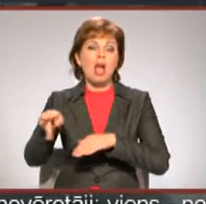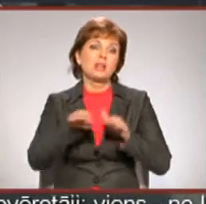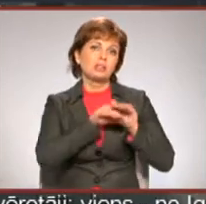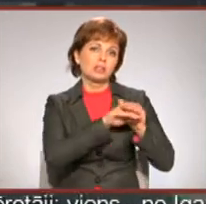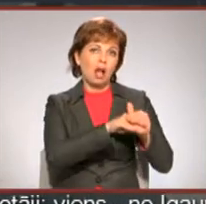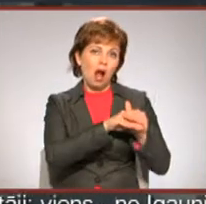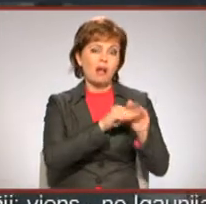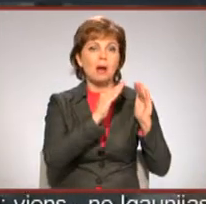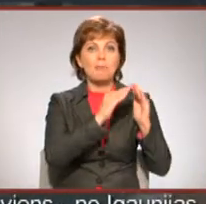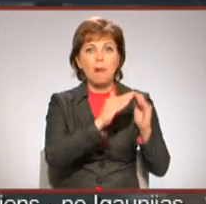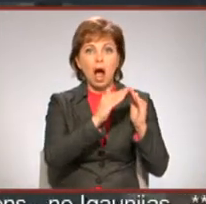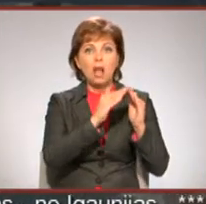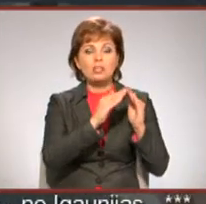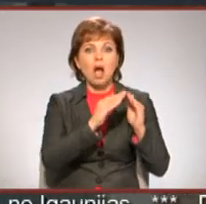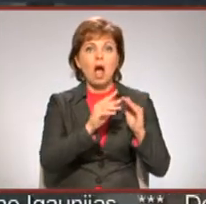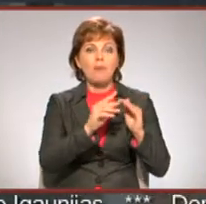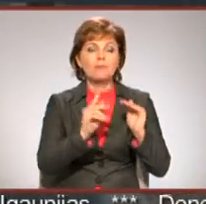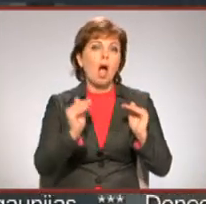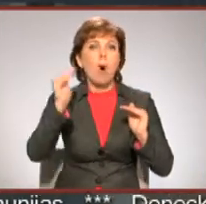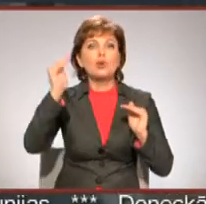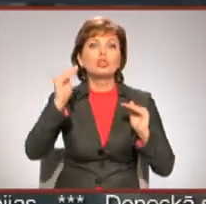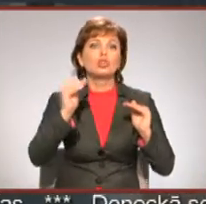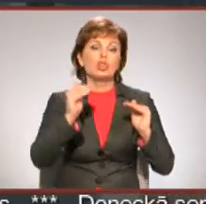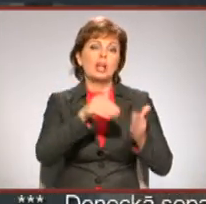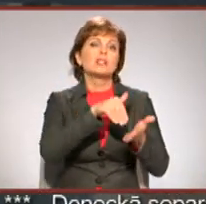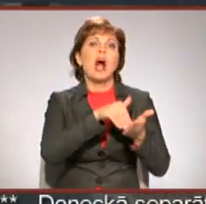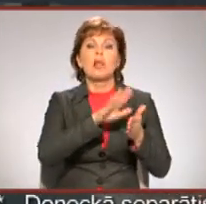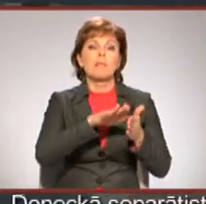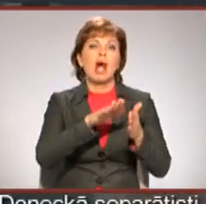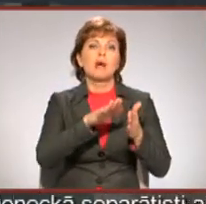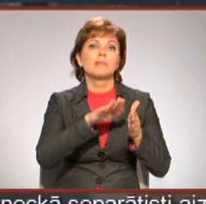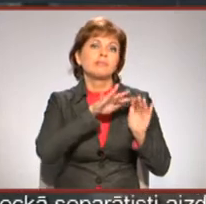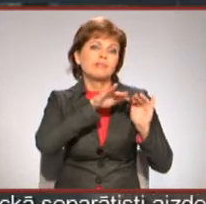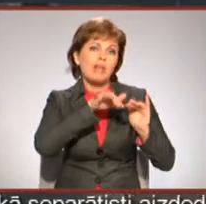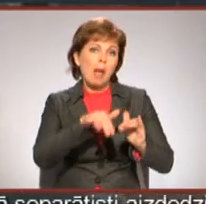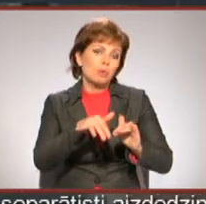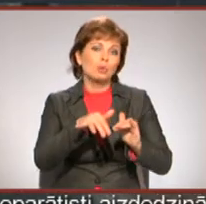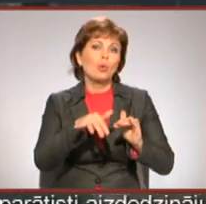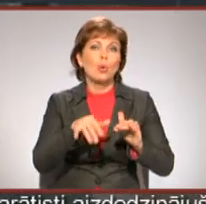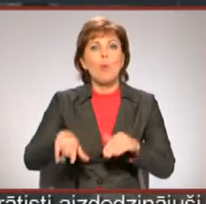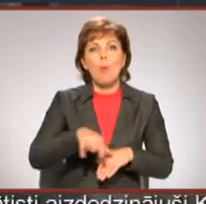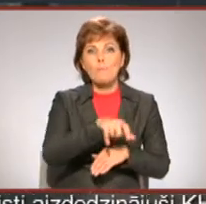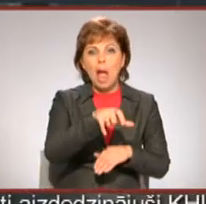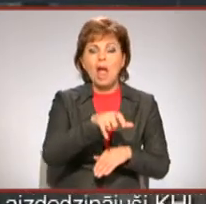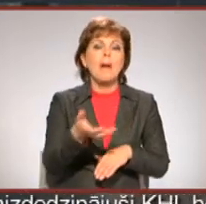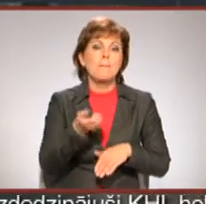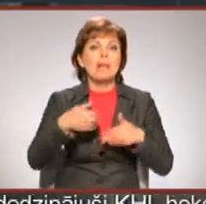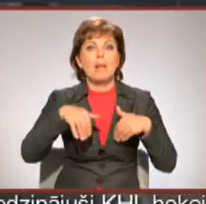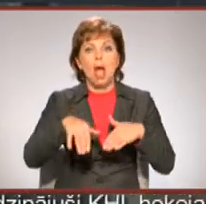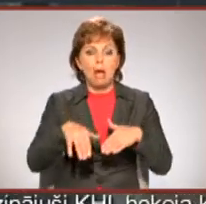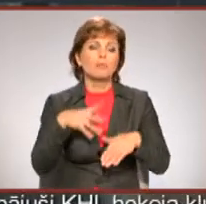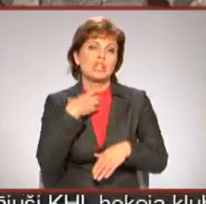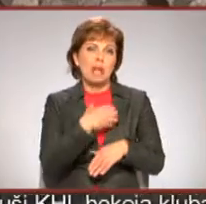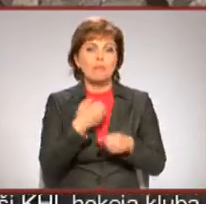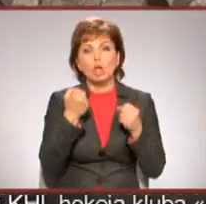saglabātu tās mājas, kas tur ir augšā uzceltas, un lai viņas nebruktu upē iekšā, tad tika pieņemts lēmums, kad nepieciešams ir